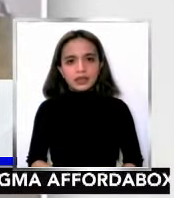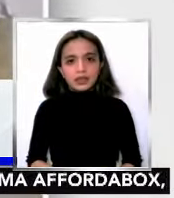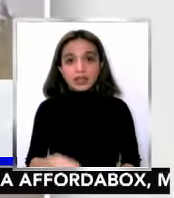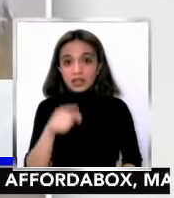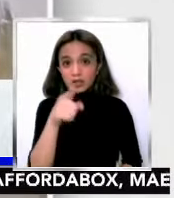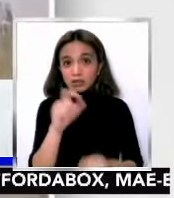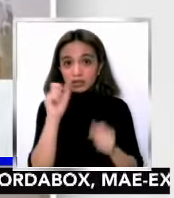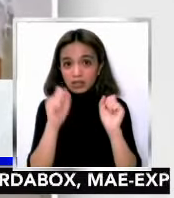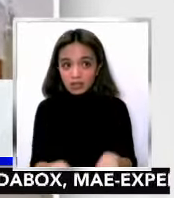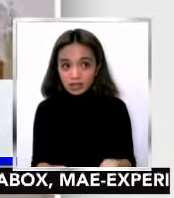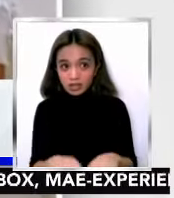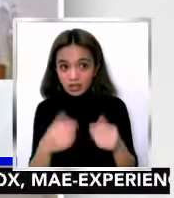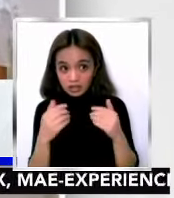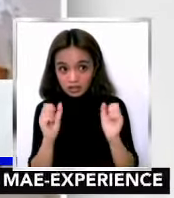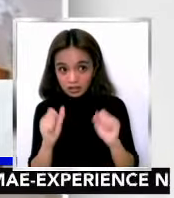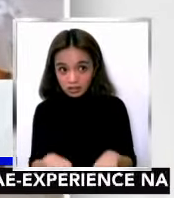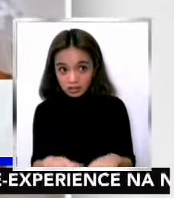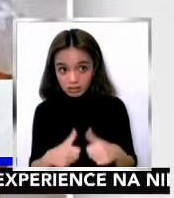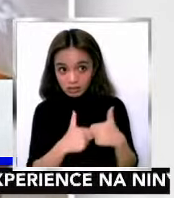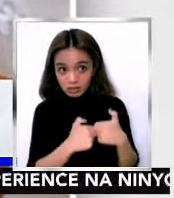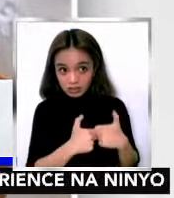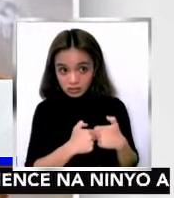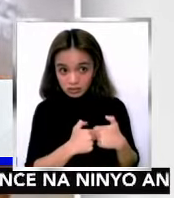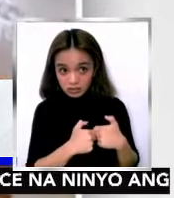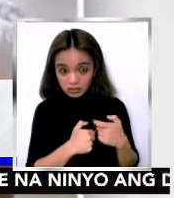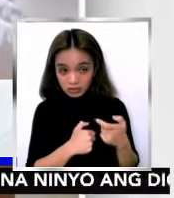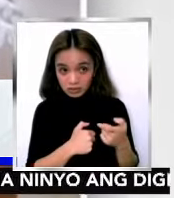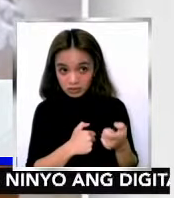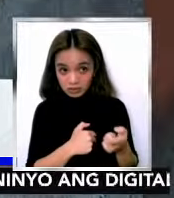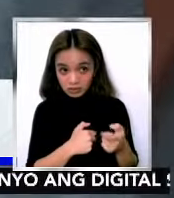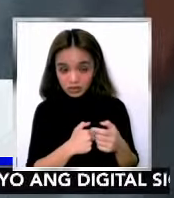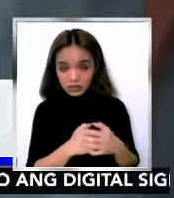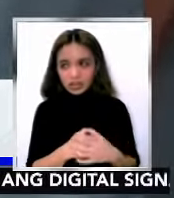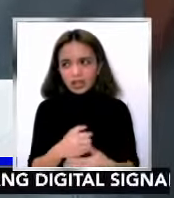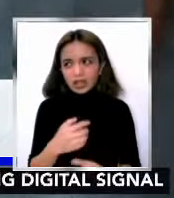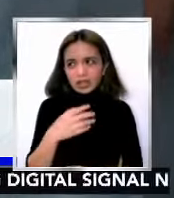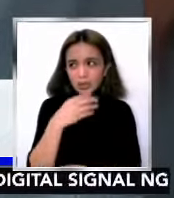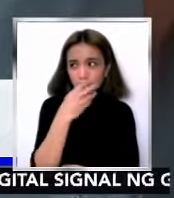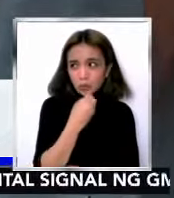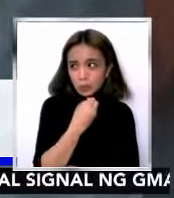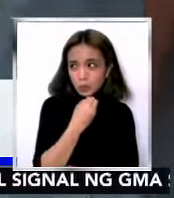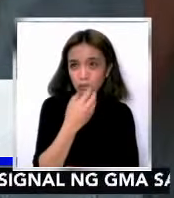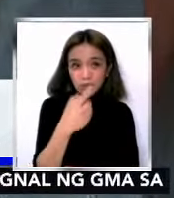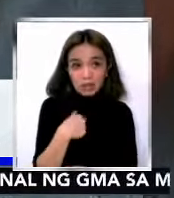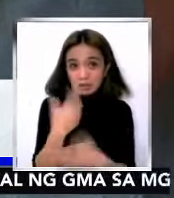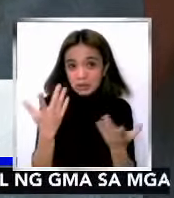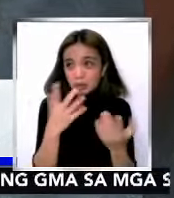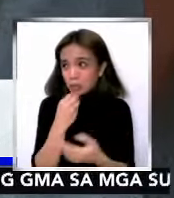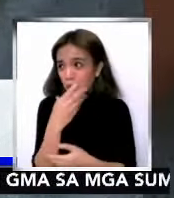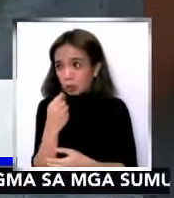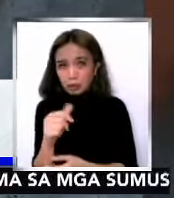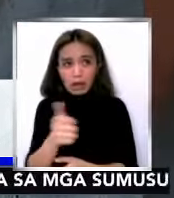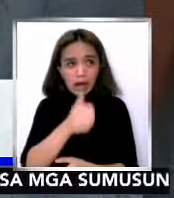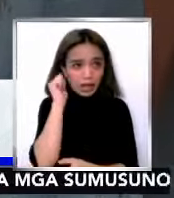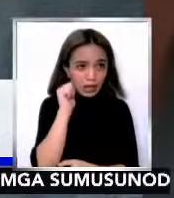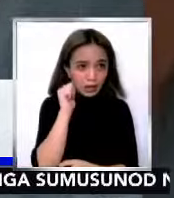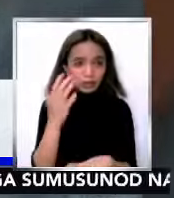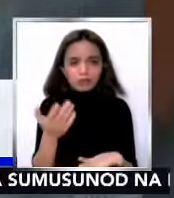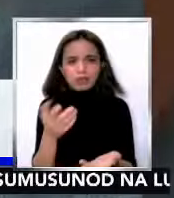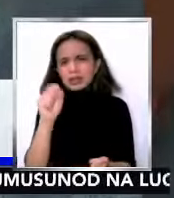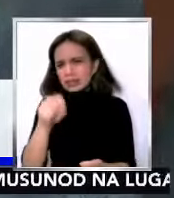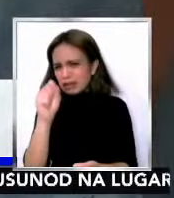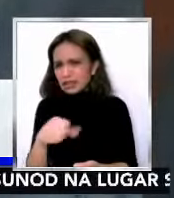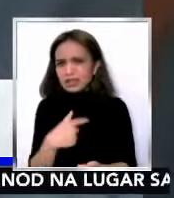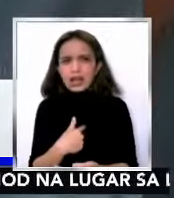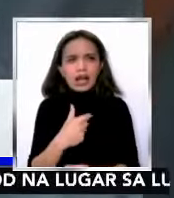Josie? Well, my answer is, sino bang hindi? Of course naman, I don't wanna do